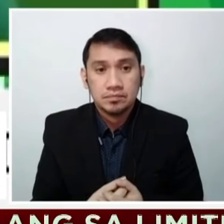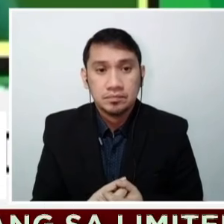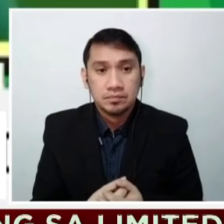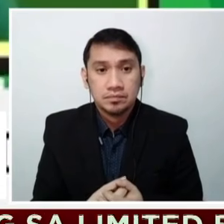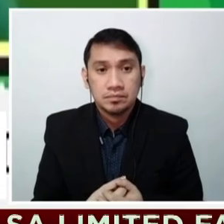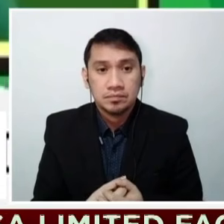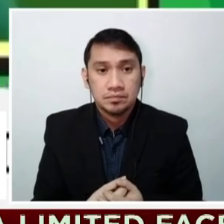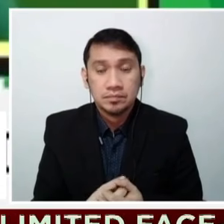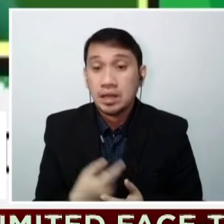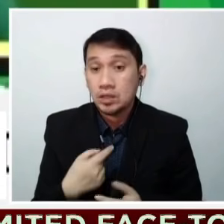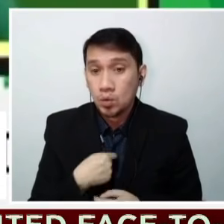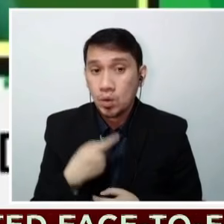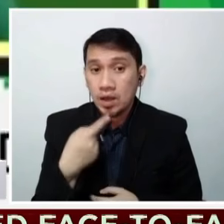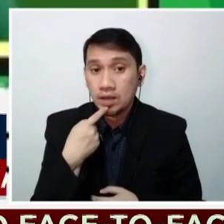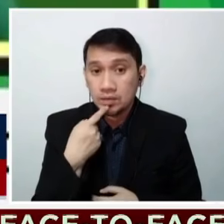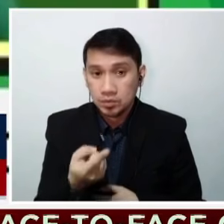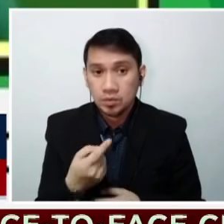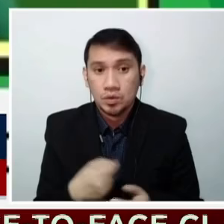So I said that